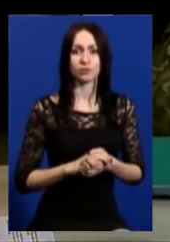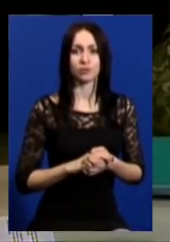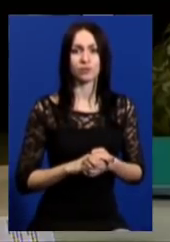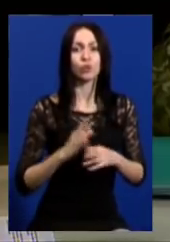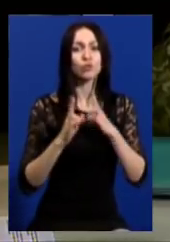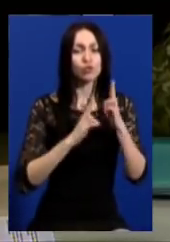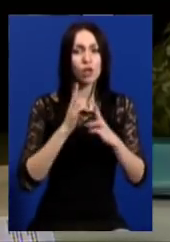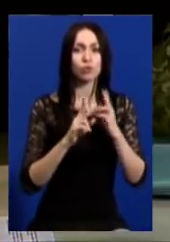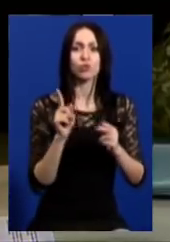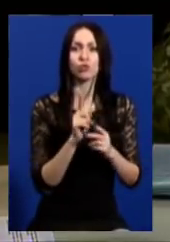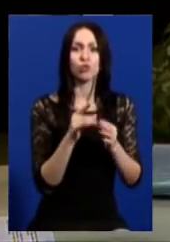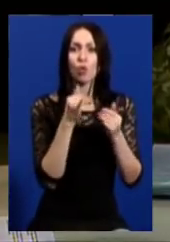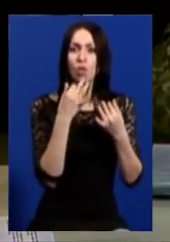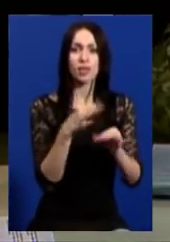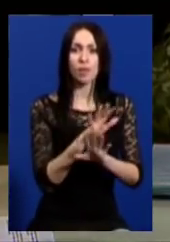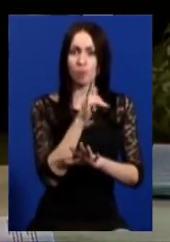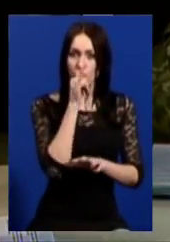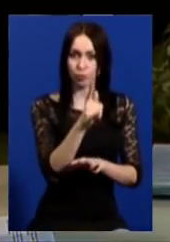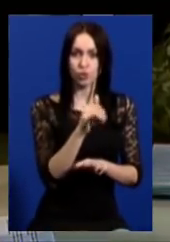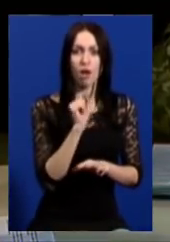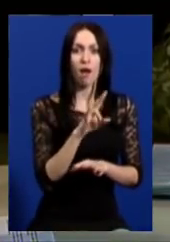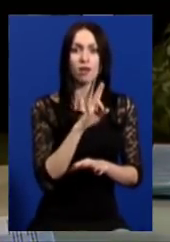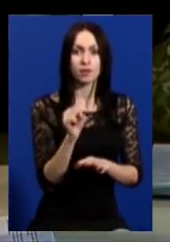Скаржаться, що не пропустили, а на